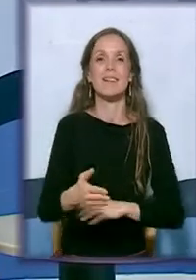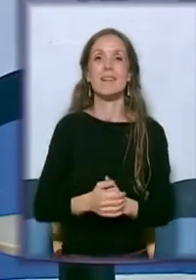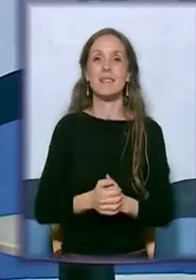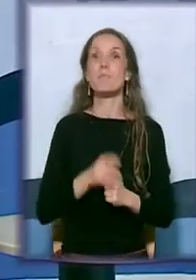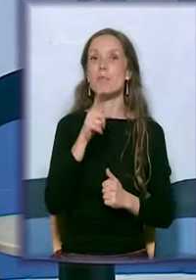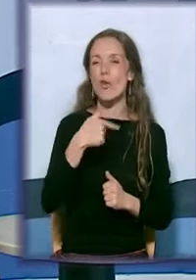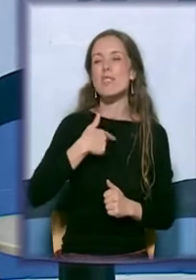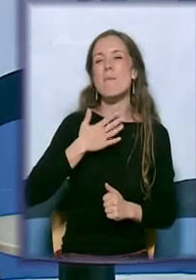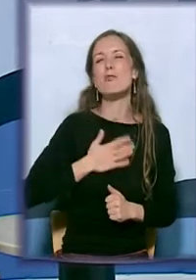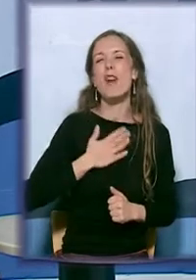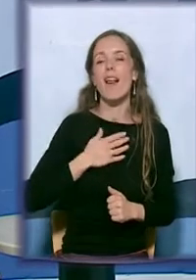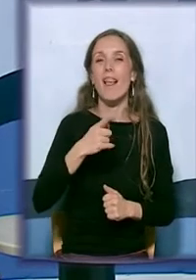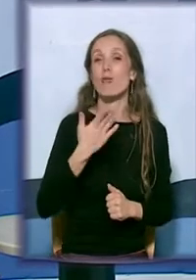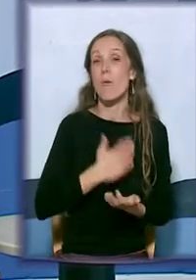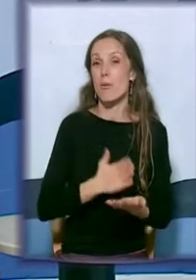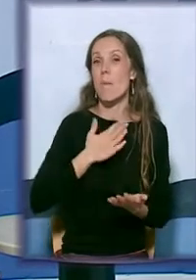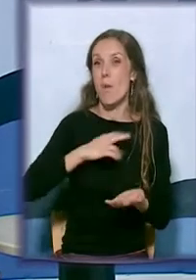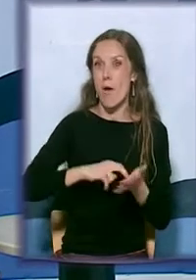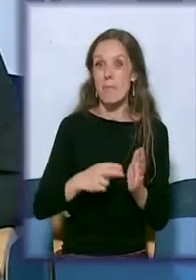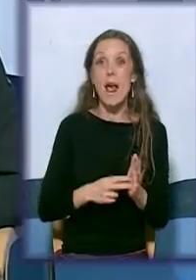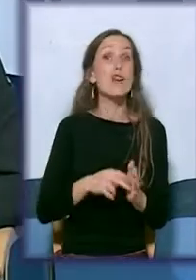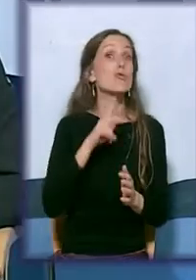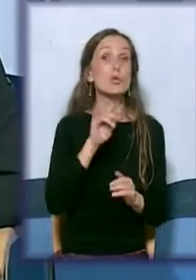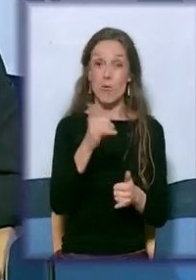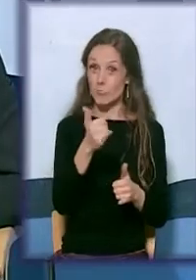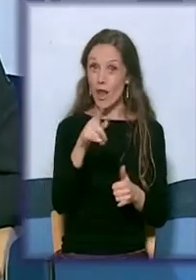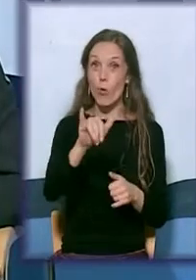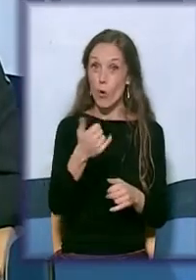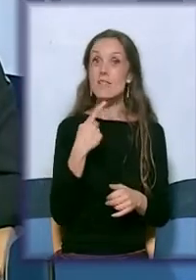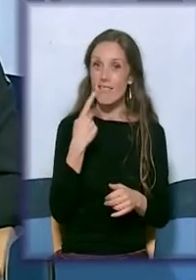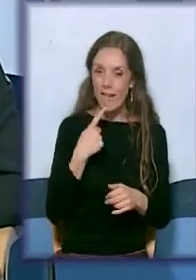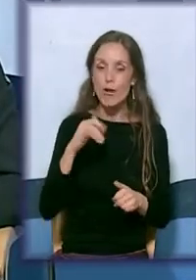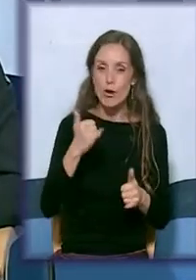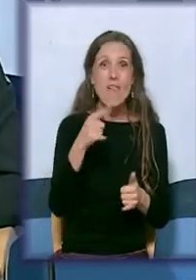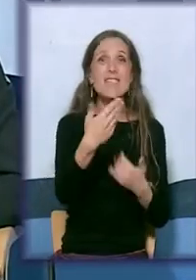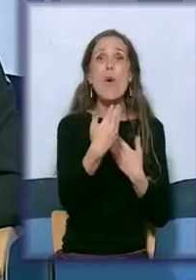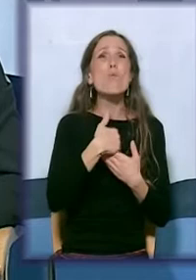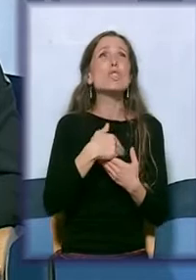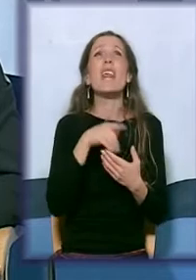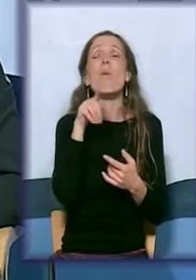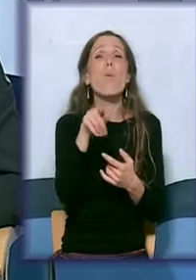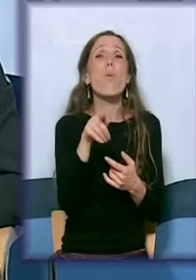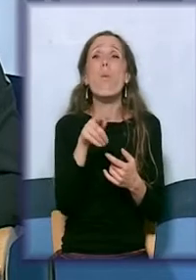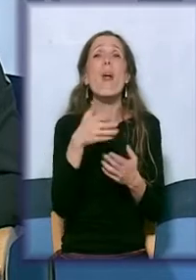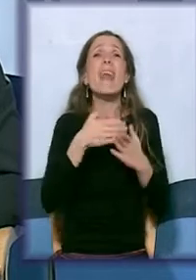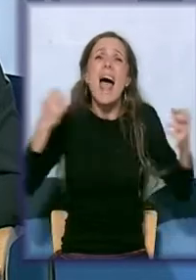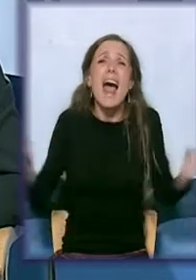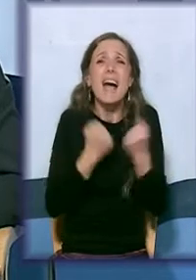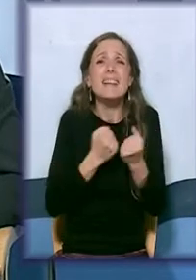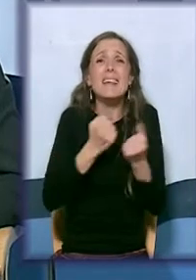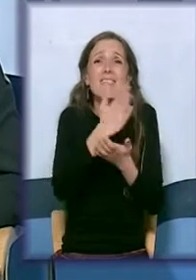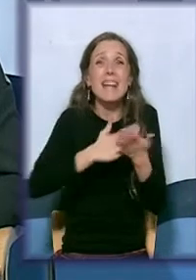sam i žela, to mi je bila namera. Ušli ste baš u srce dana, kada eto smo imali aktivnosti gde ste mogli upravo da vidite šta to radim u